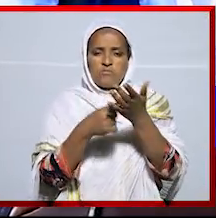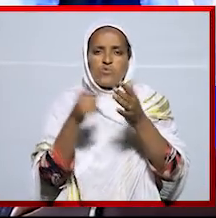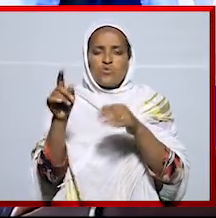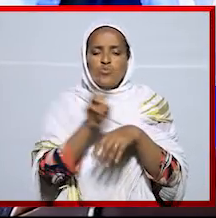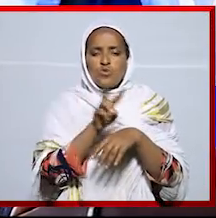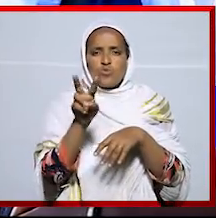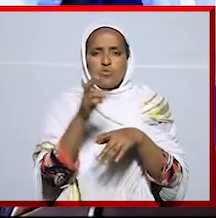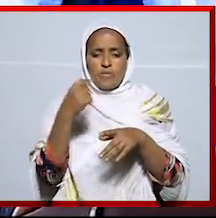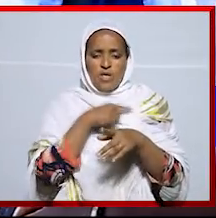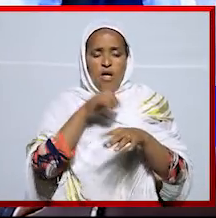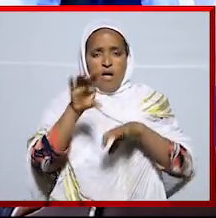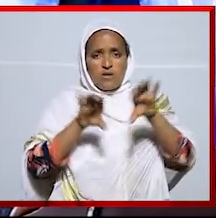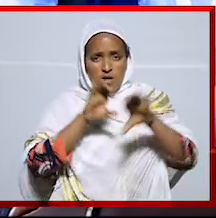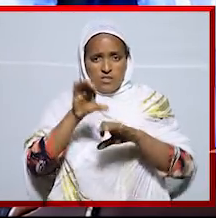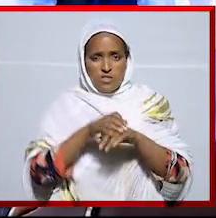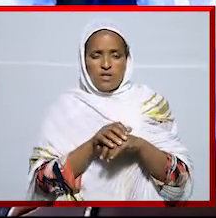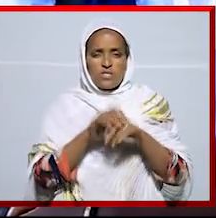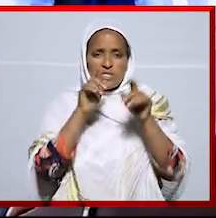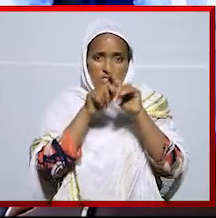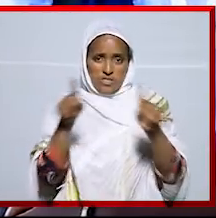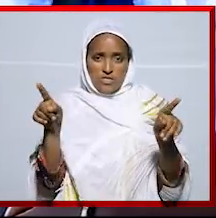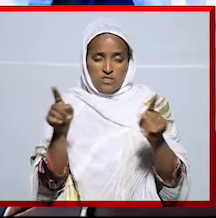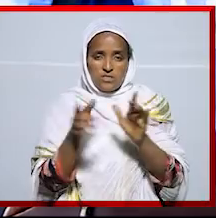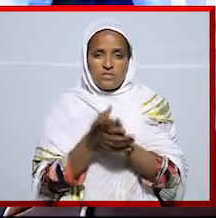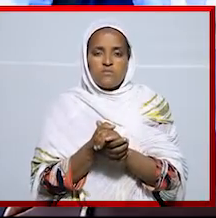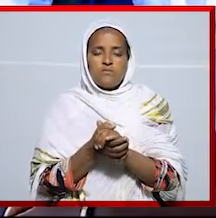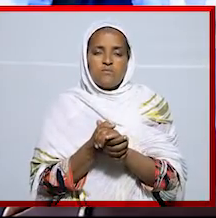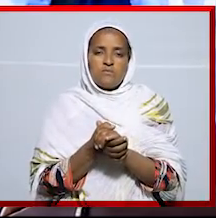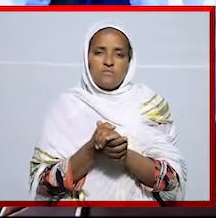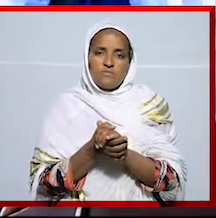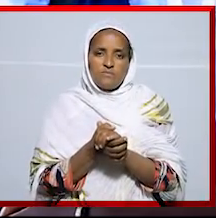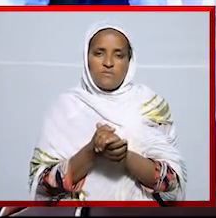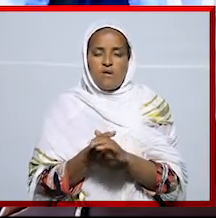ሁለቱም ያው ሁለቱንም እናደርጋለን፣ ግን